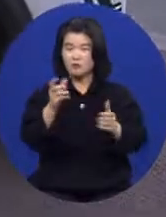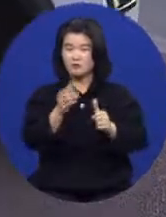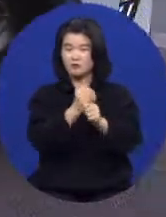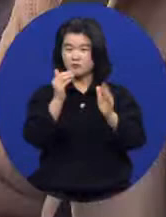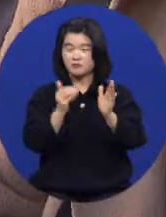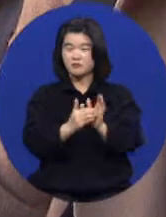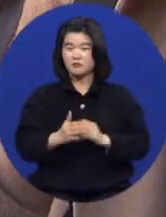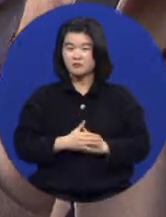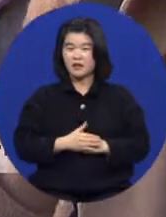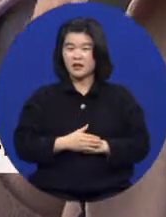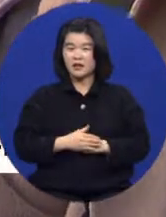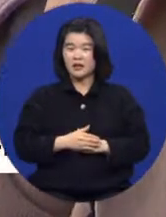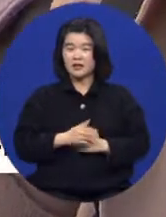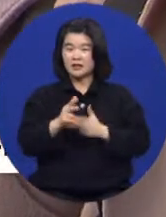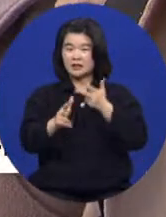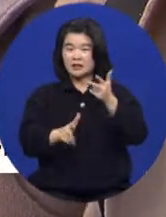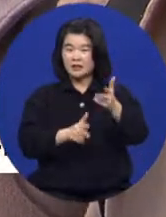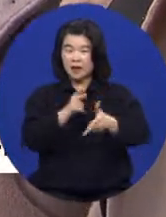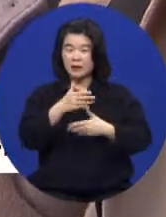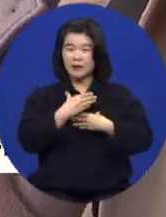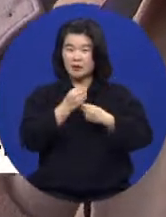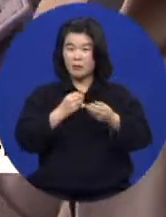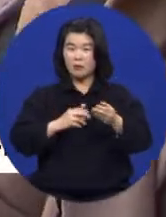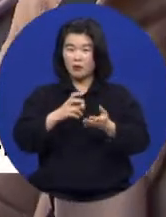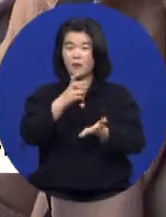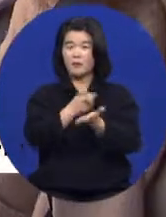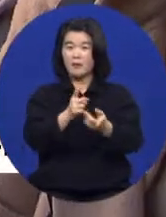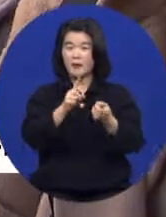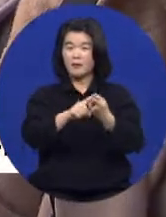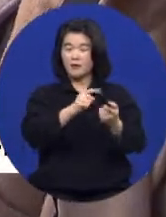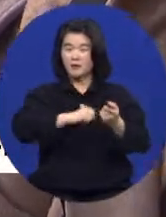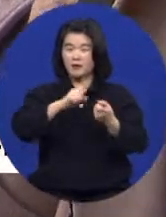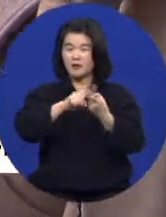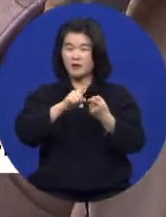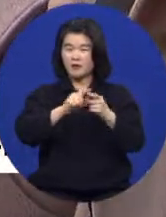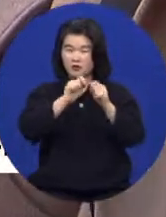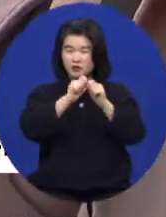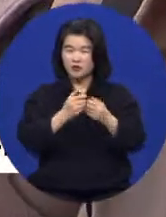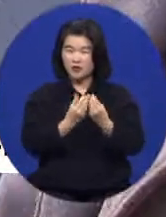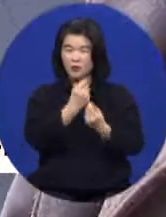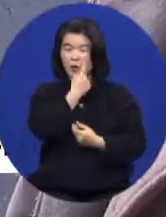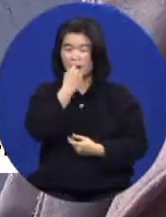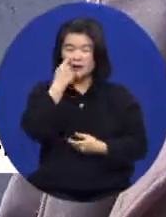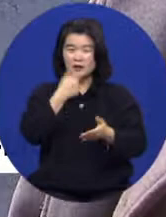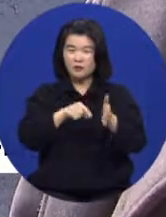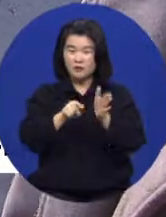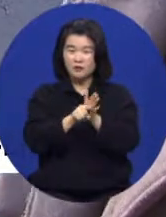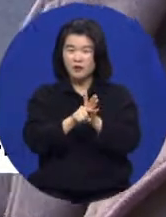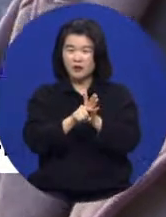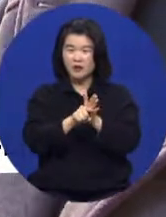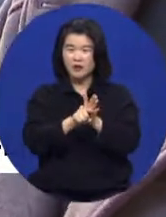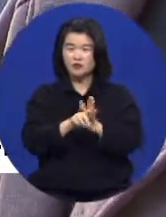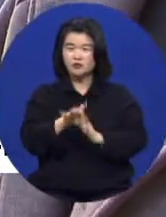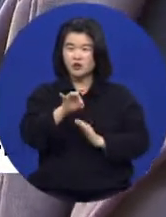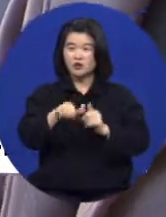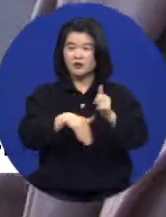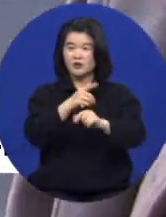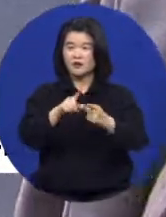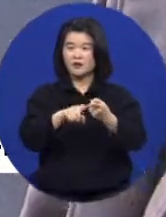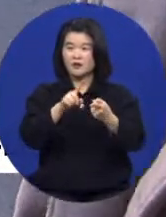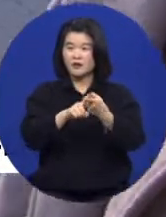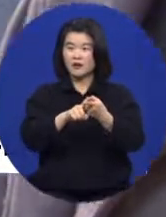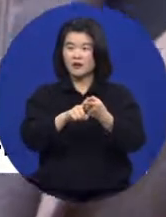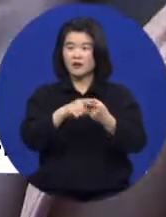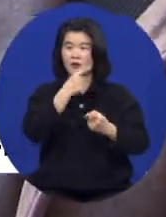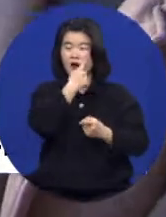입건했습니다. 산업안전보건법 위반에 대해서 위반 여부에 대해서 구체적인 내용을 확인하고자 일단 그거 요건에 대해서도